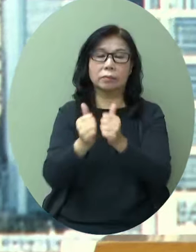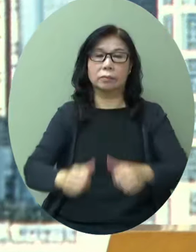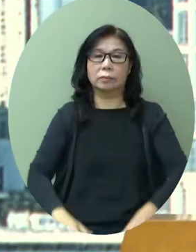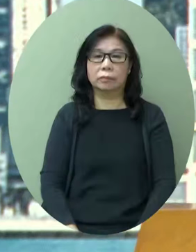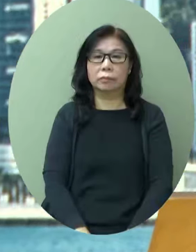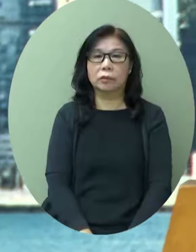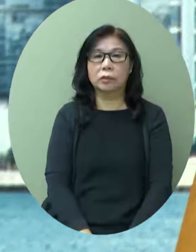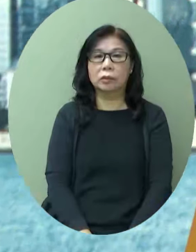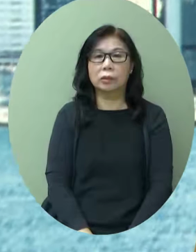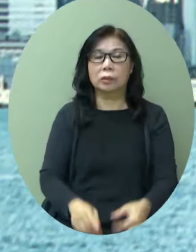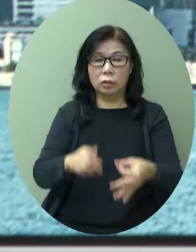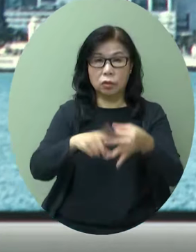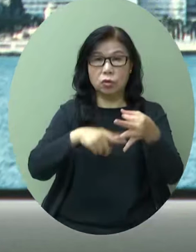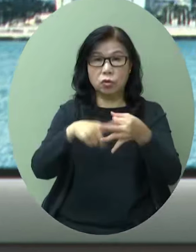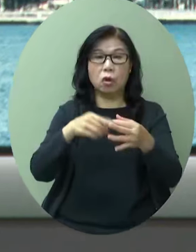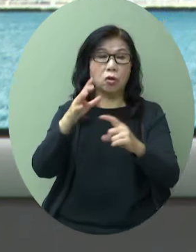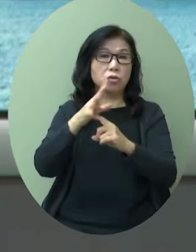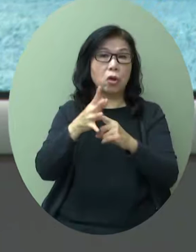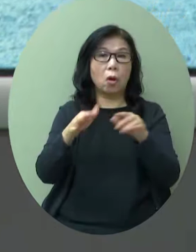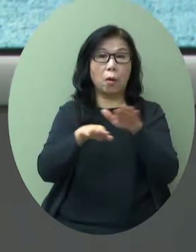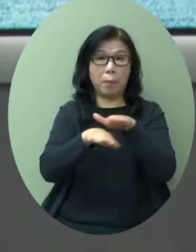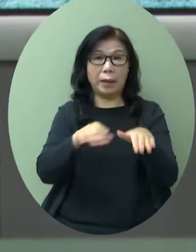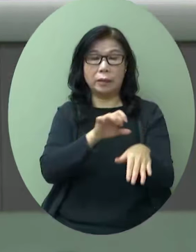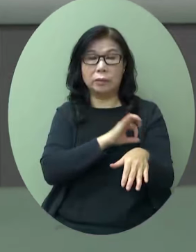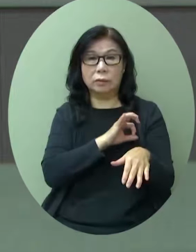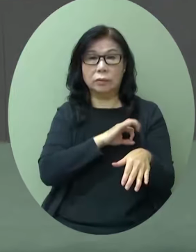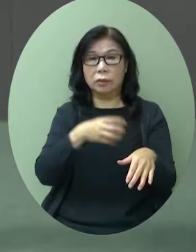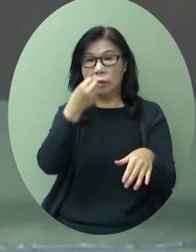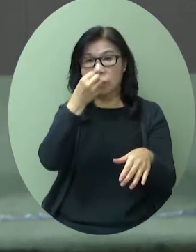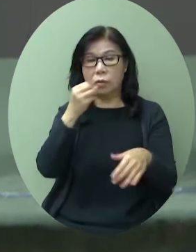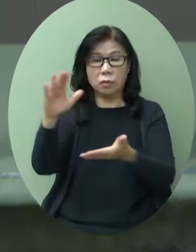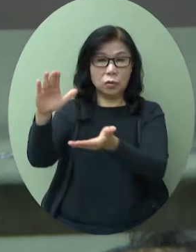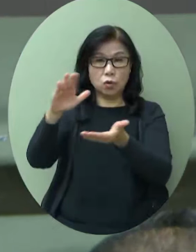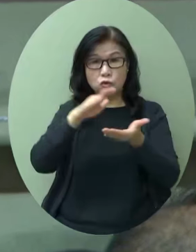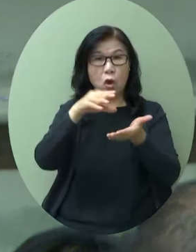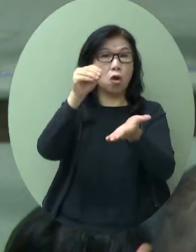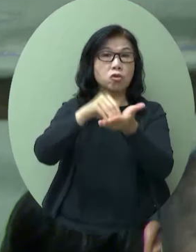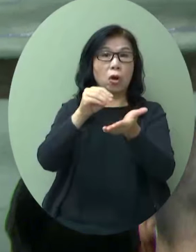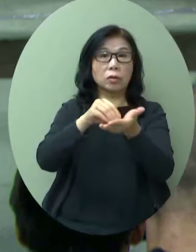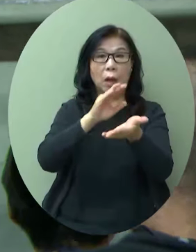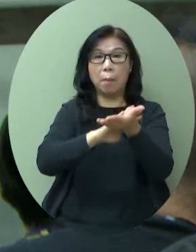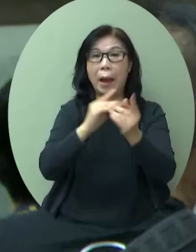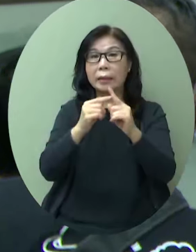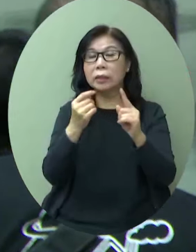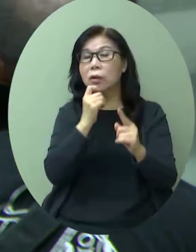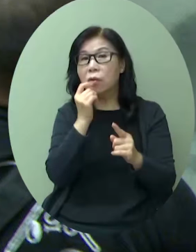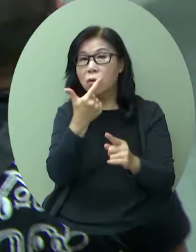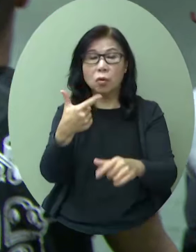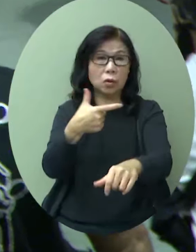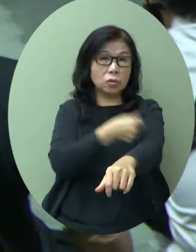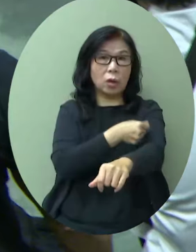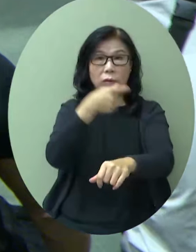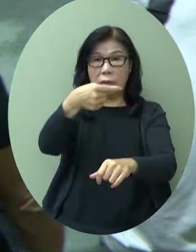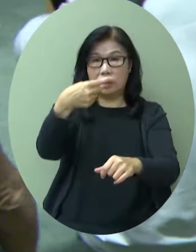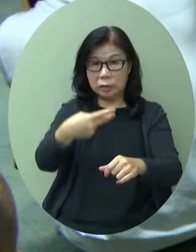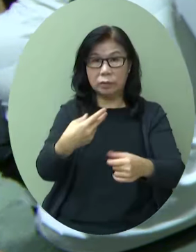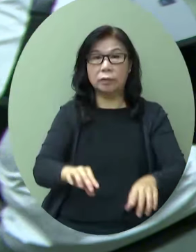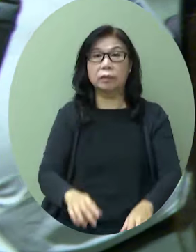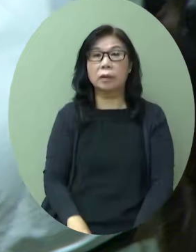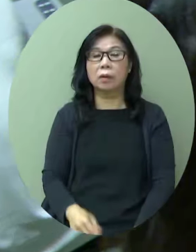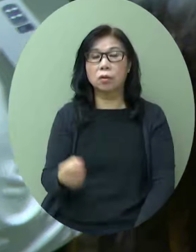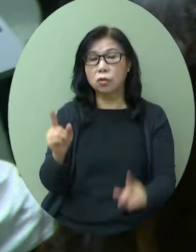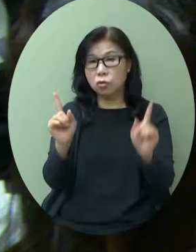特首你好，中評社。最近本港外來輸入確診案例中咧，唔少人都係接種過2劑疫苗㗎啦。咁